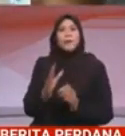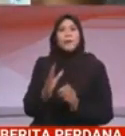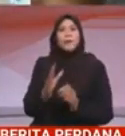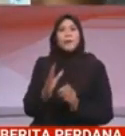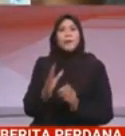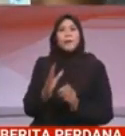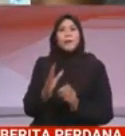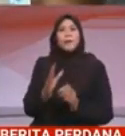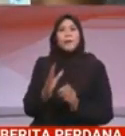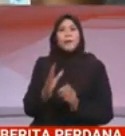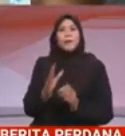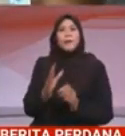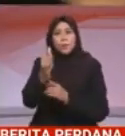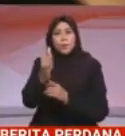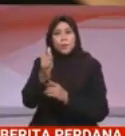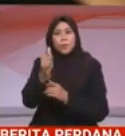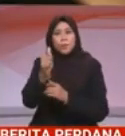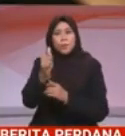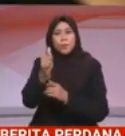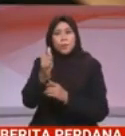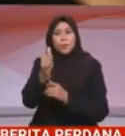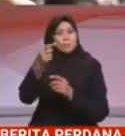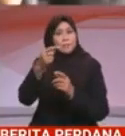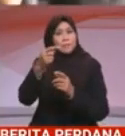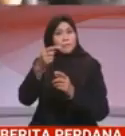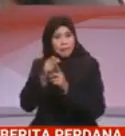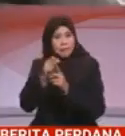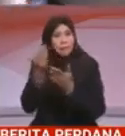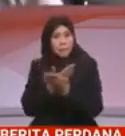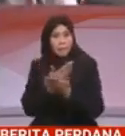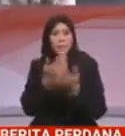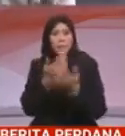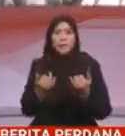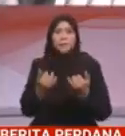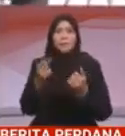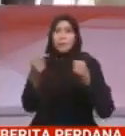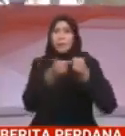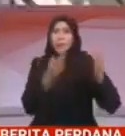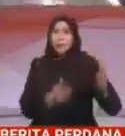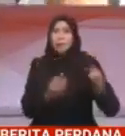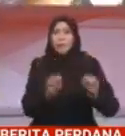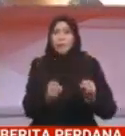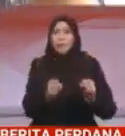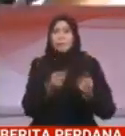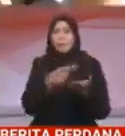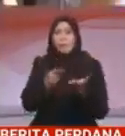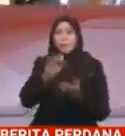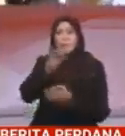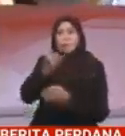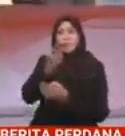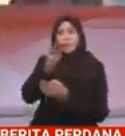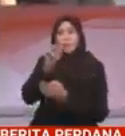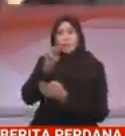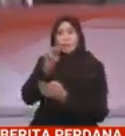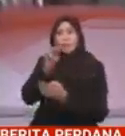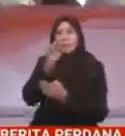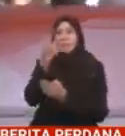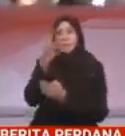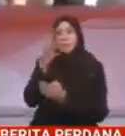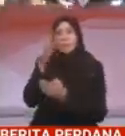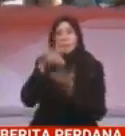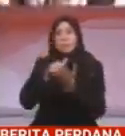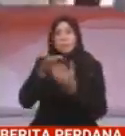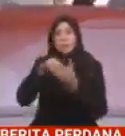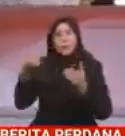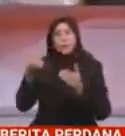20oktober depan sebagai tari sebutan smule kiss dan tertuduh dibenarkan di ikan jamin 15000 Inggit dengan seorang